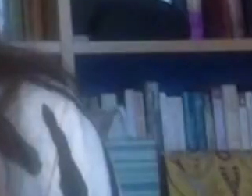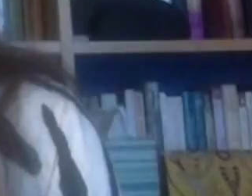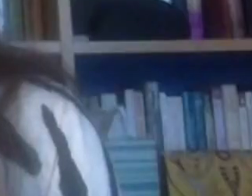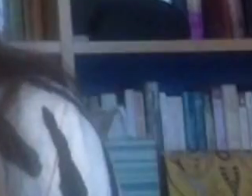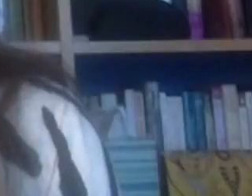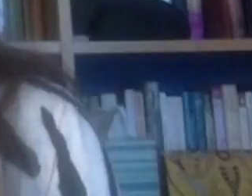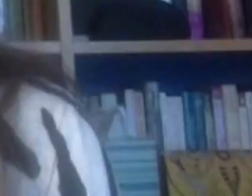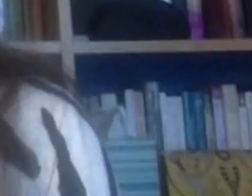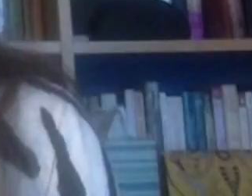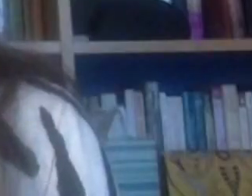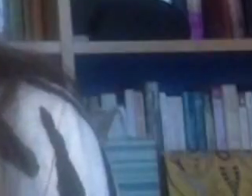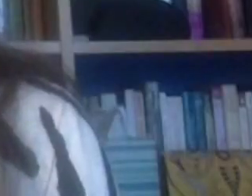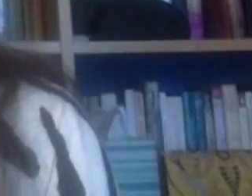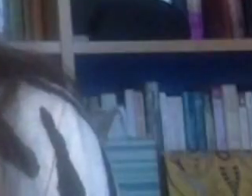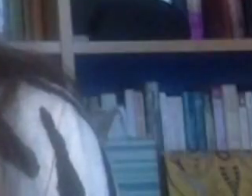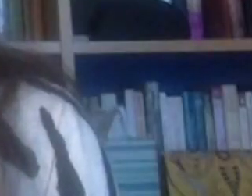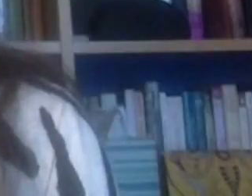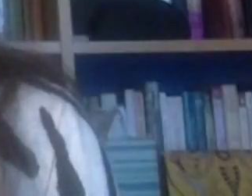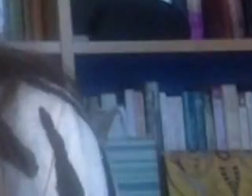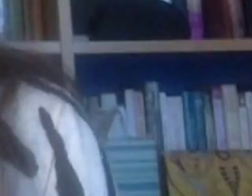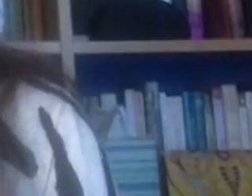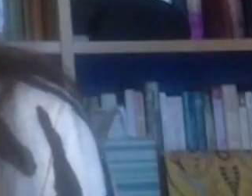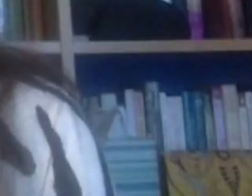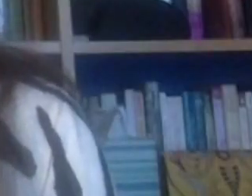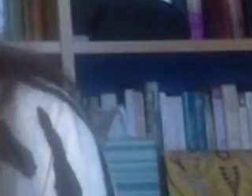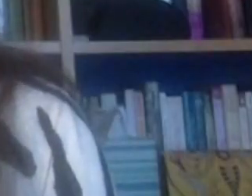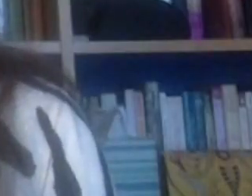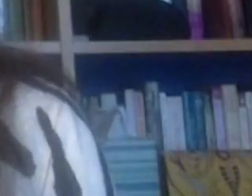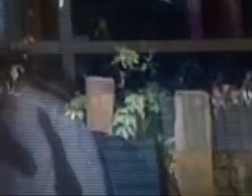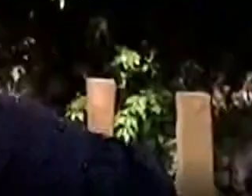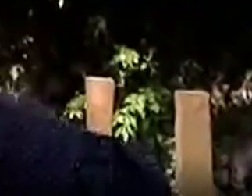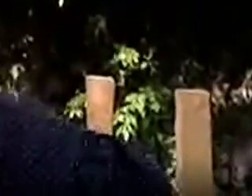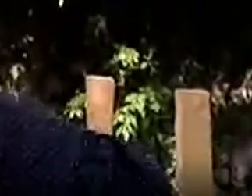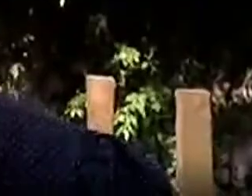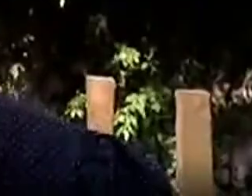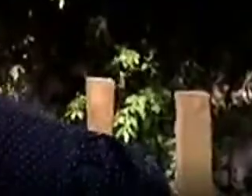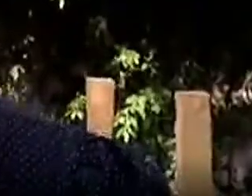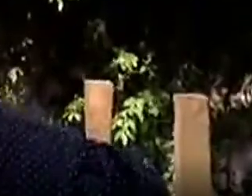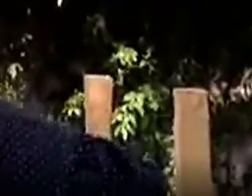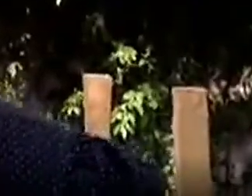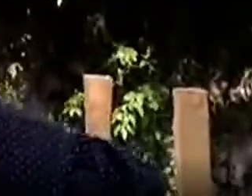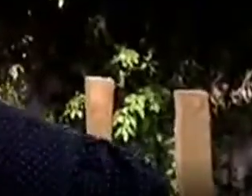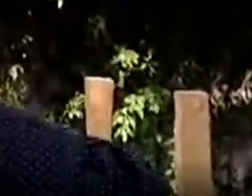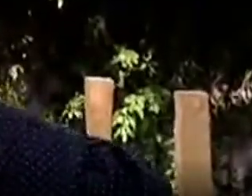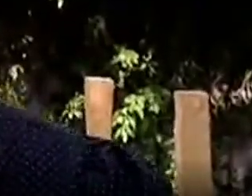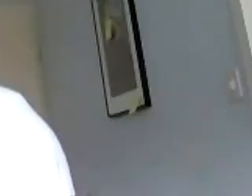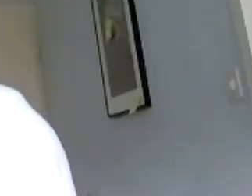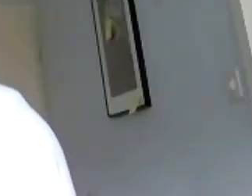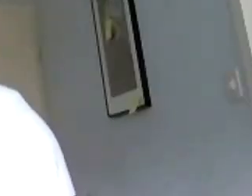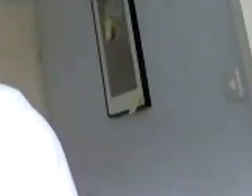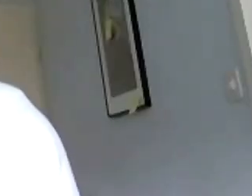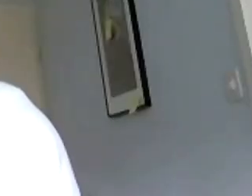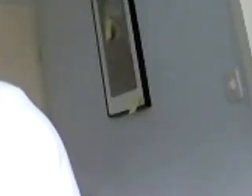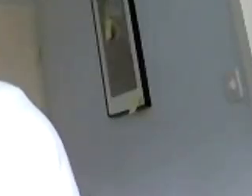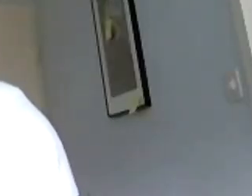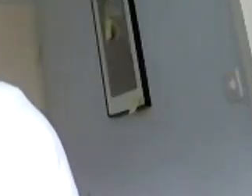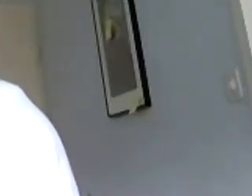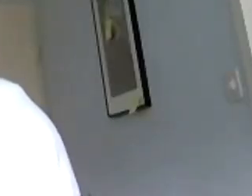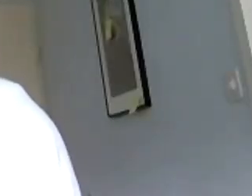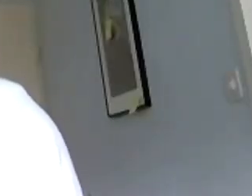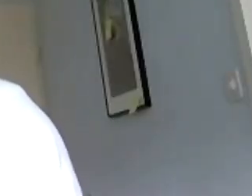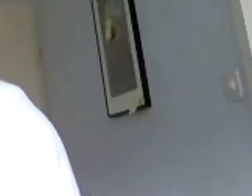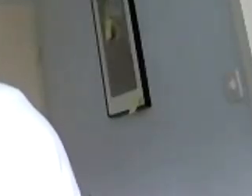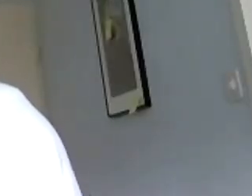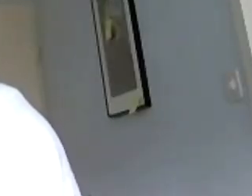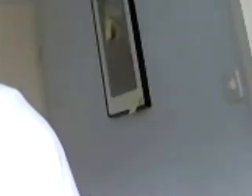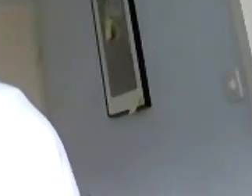La città favolosa, magica, potentissima. Tengo muchas ganas de volver a ir. Anytime I'm there,